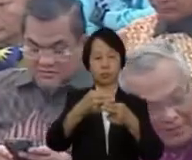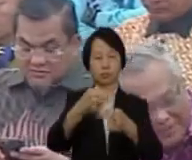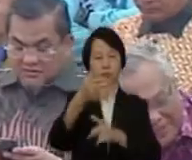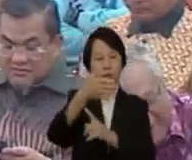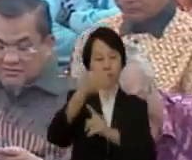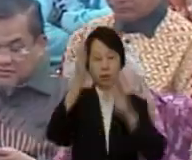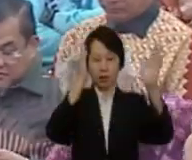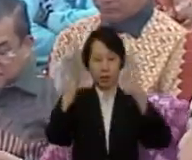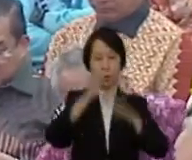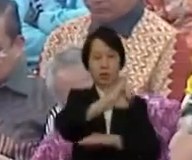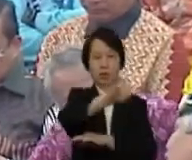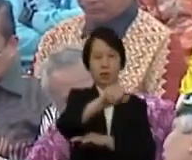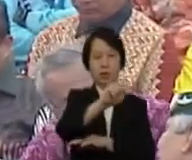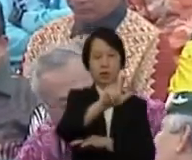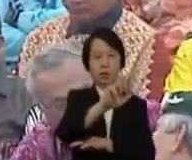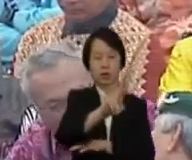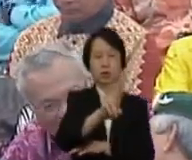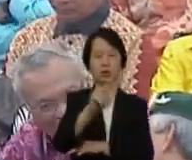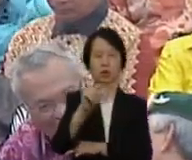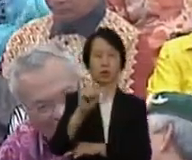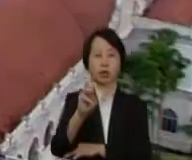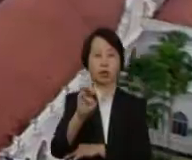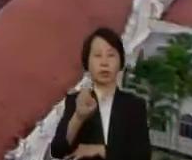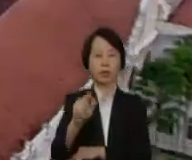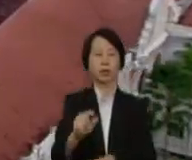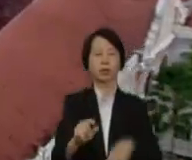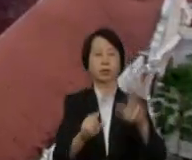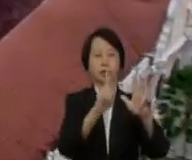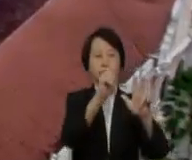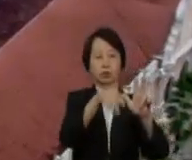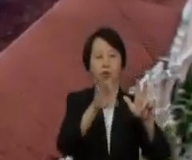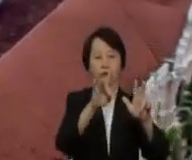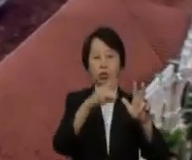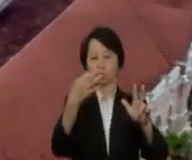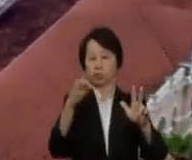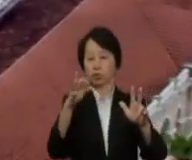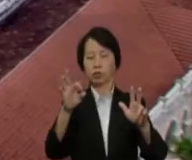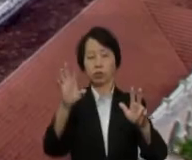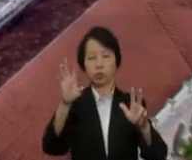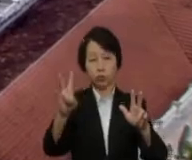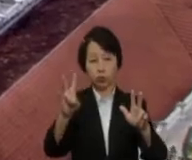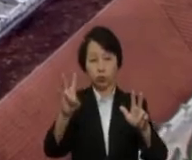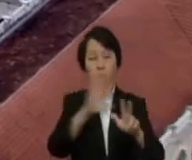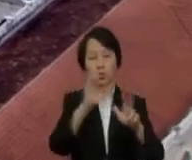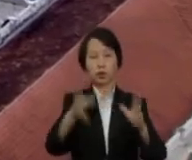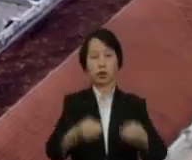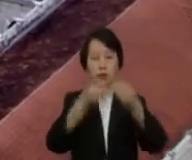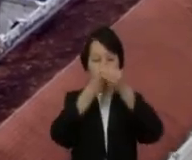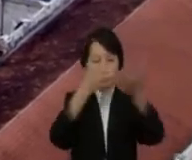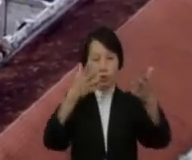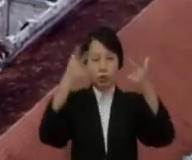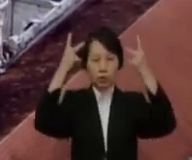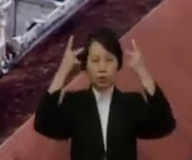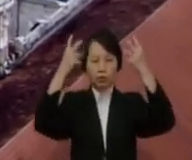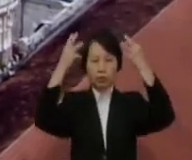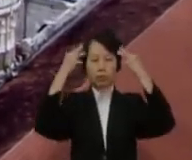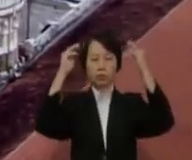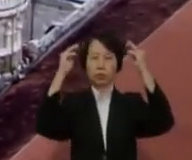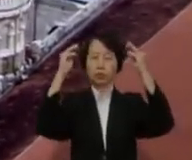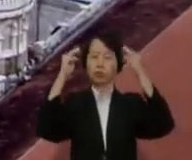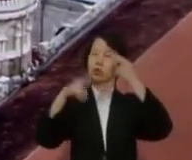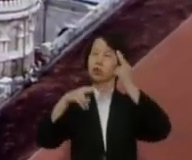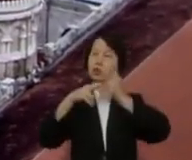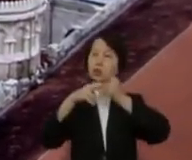bendera Malaysia pada 31 Ogos 1997 dan pengumuman dibuat Perdana Menteri ketika